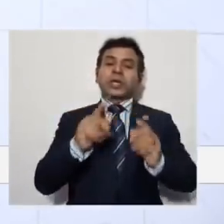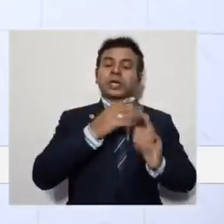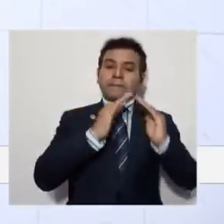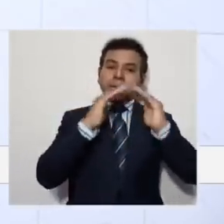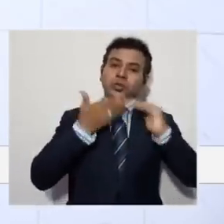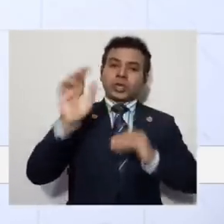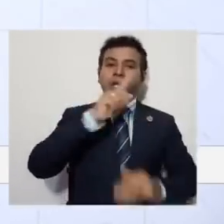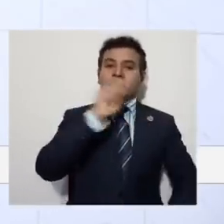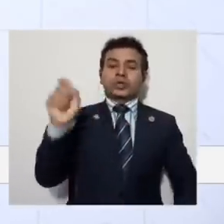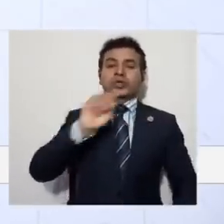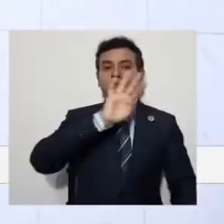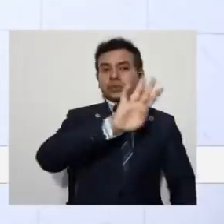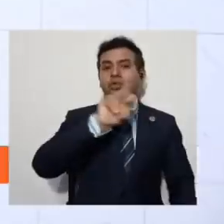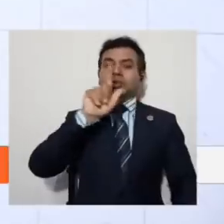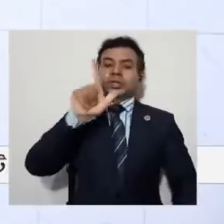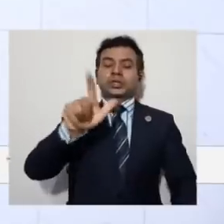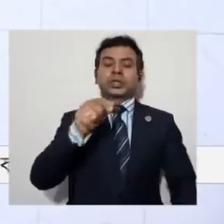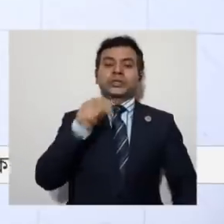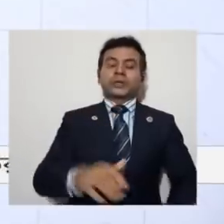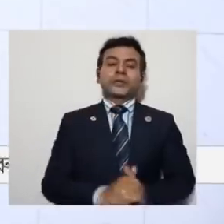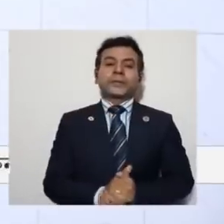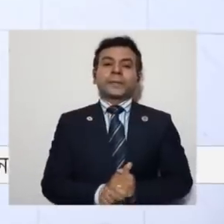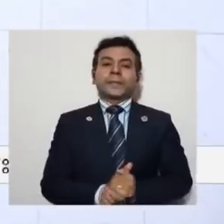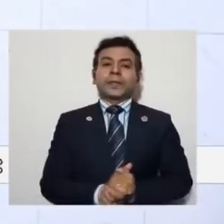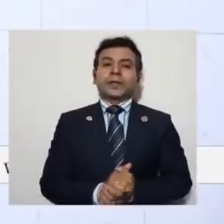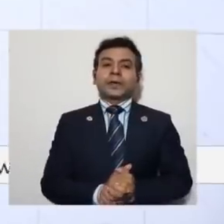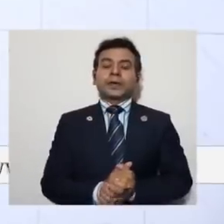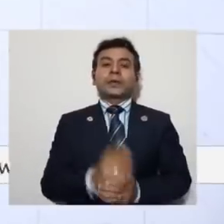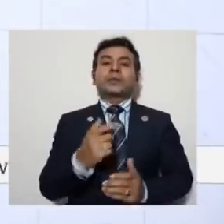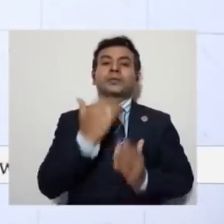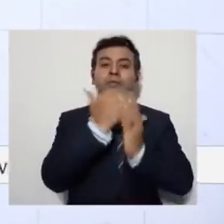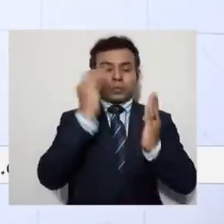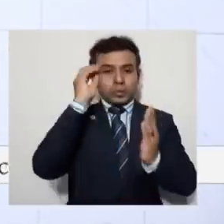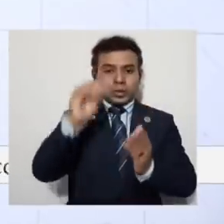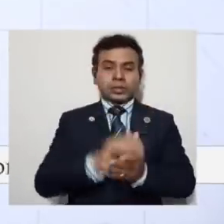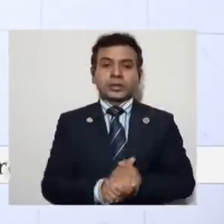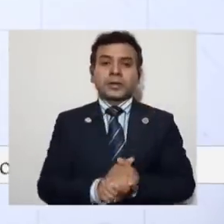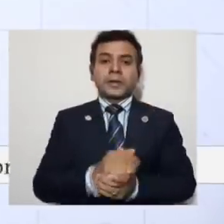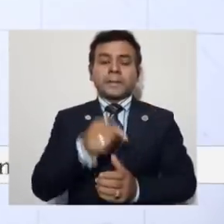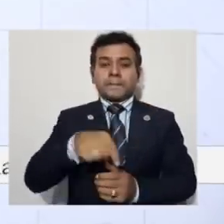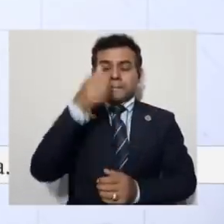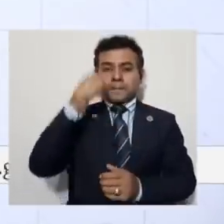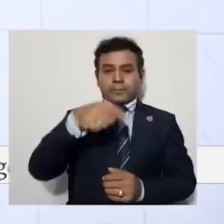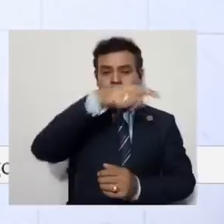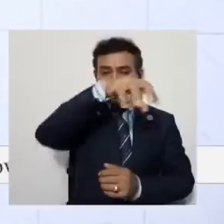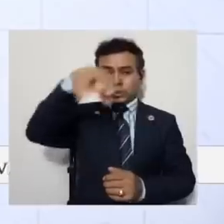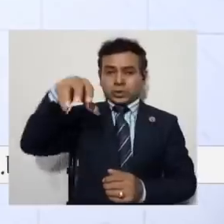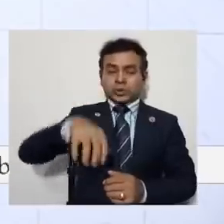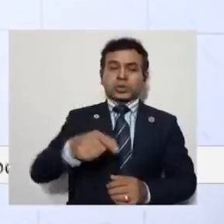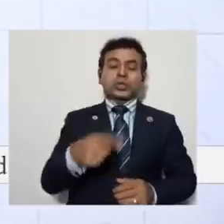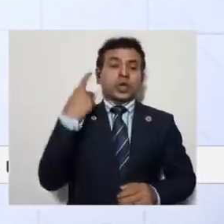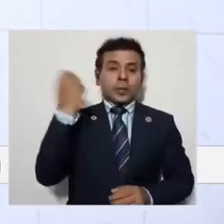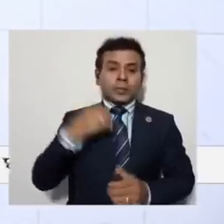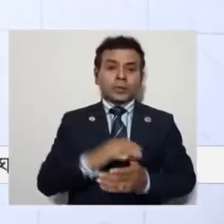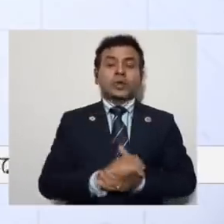গত 24 ঘন্টায় আমাদের সুস্থ হয়েছে 147 জন, এবং এগুলো আমি একটু ব্রেকআপে